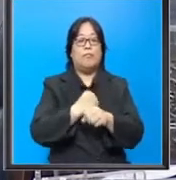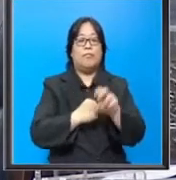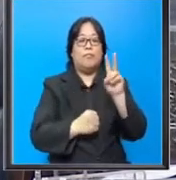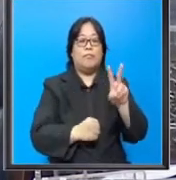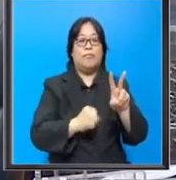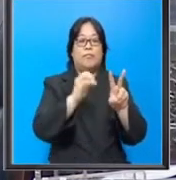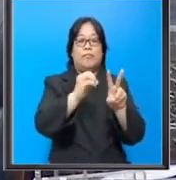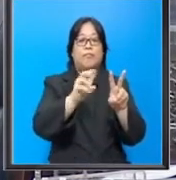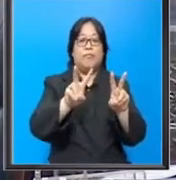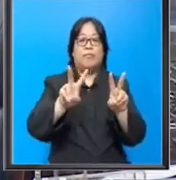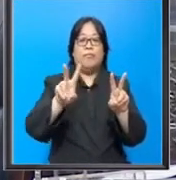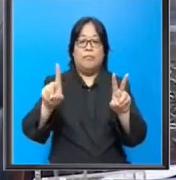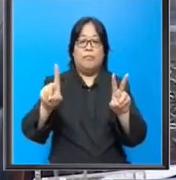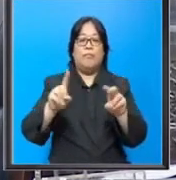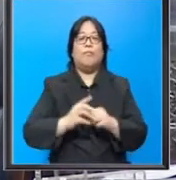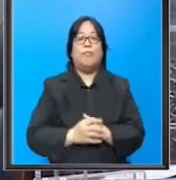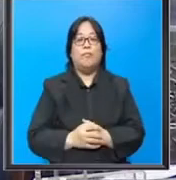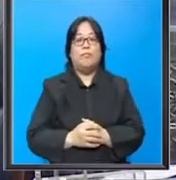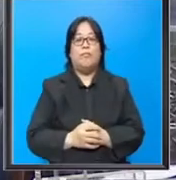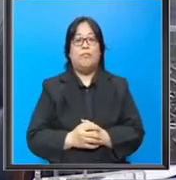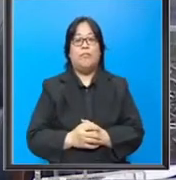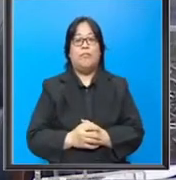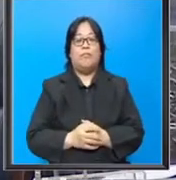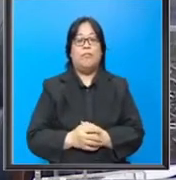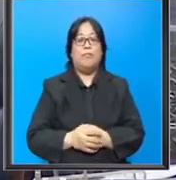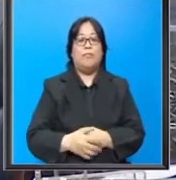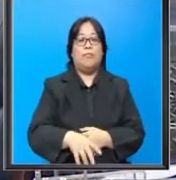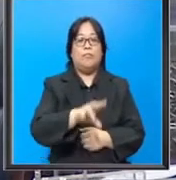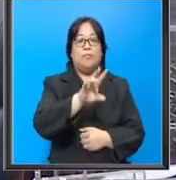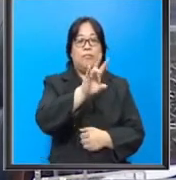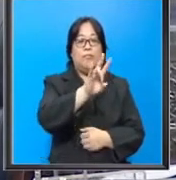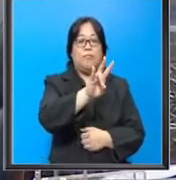2021 nanti hai